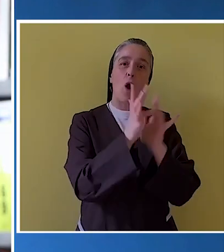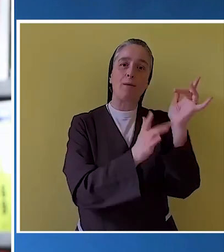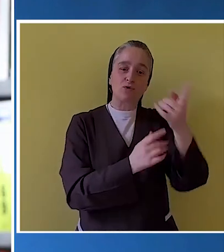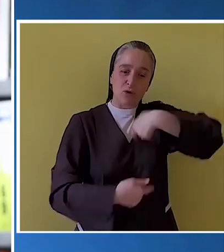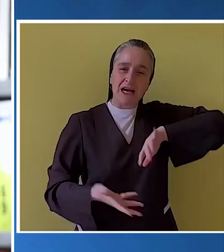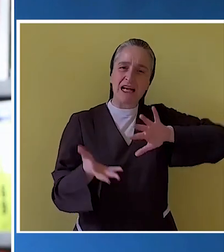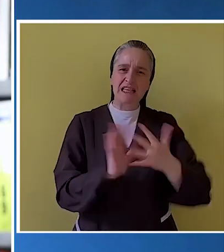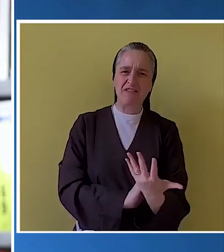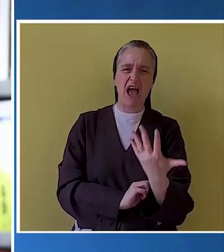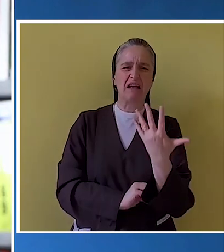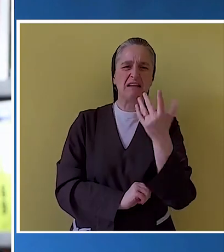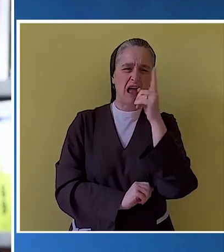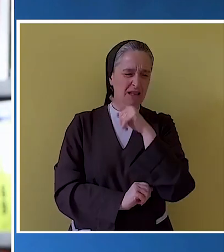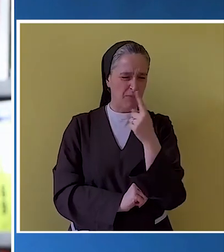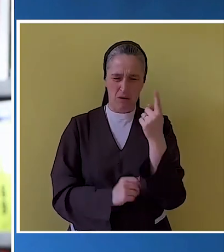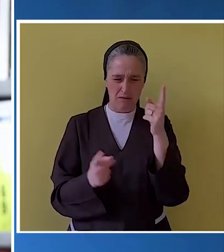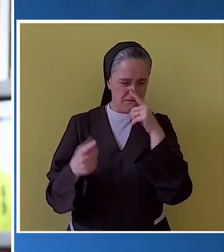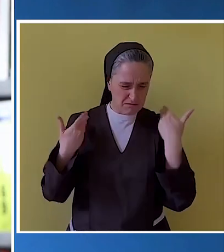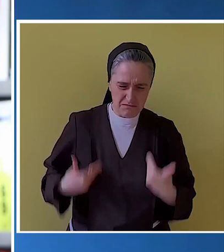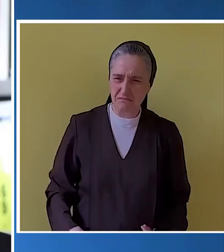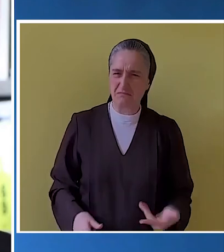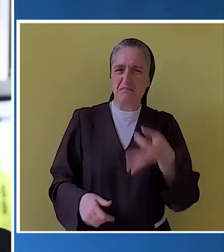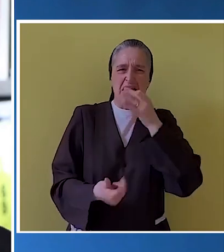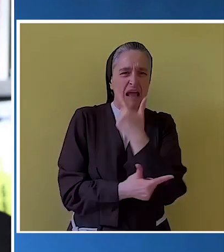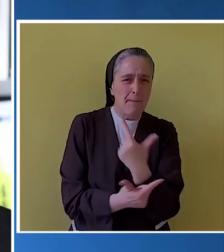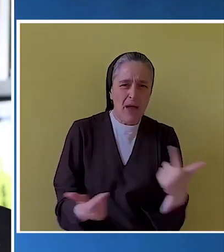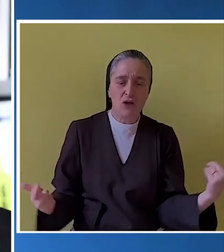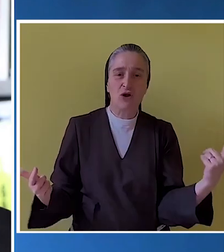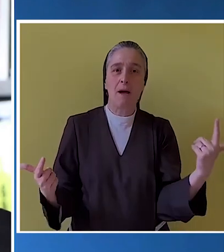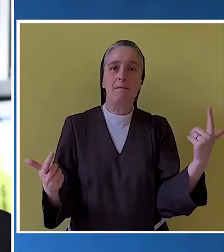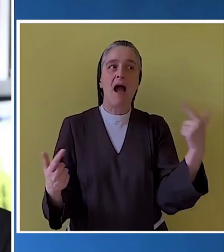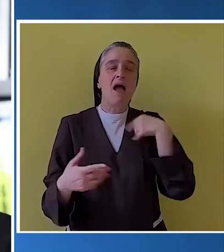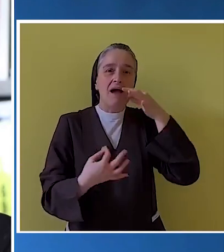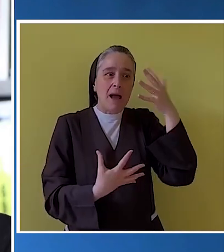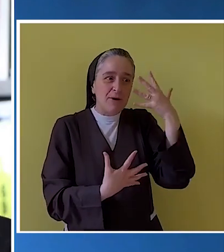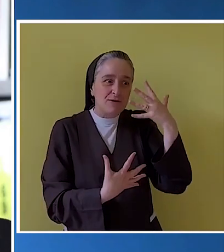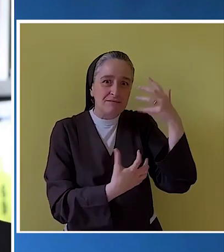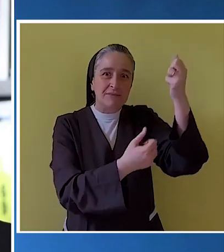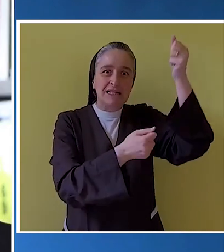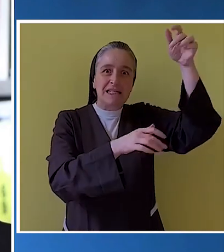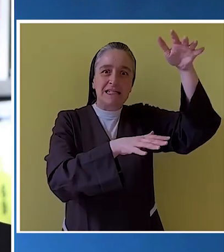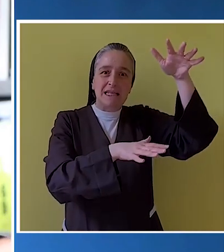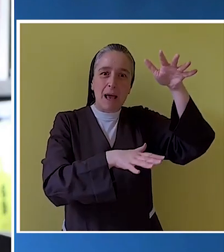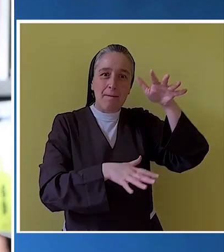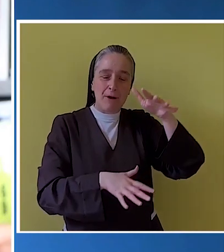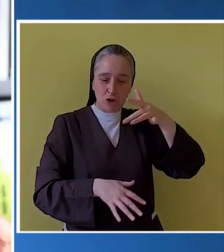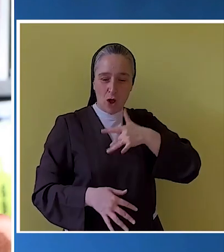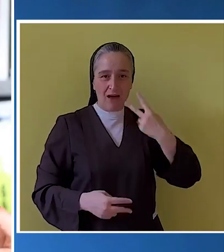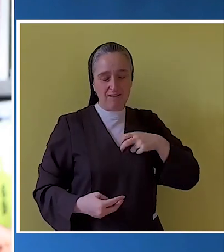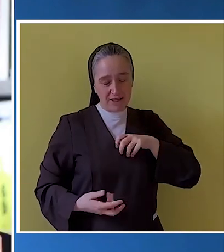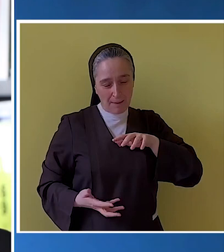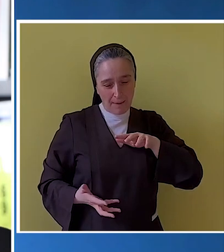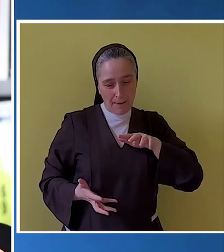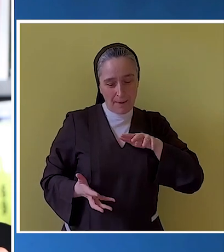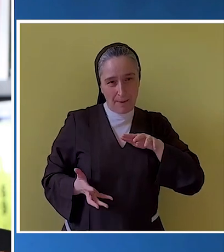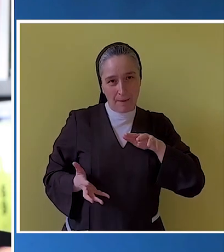più scordata del mondo, la più incapace ad amare, ma se ti lasci attrarre dallo Spirito un po' alla volta le corde della tua vita, pizzicandole nel